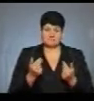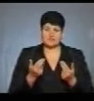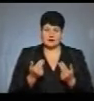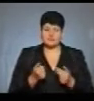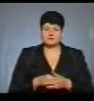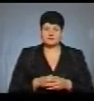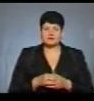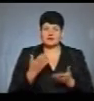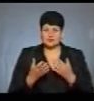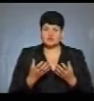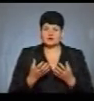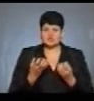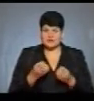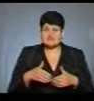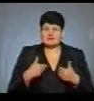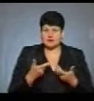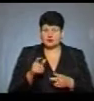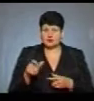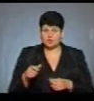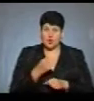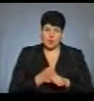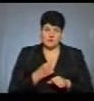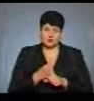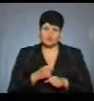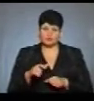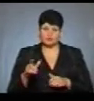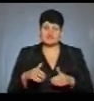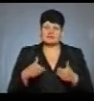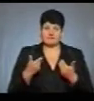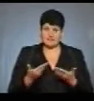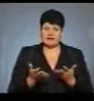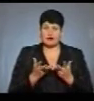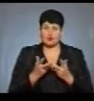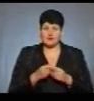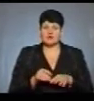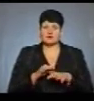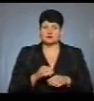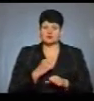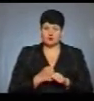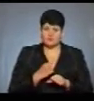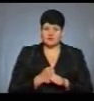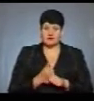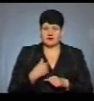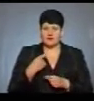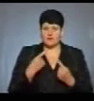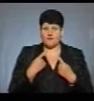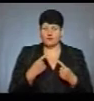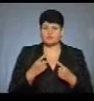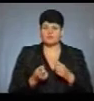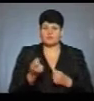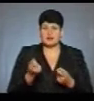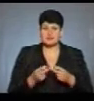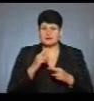тобто, якщо ще звертаються люди, то опрацьовується відповідно звернення, нарахування проведені, але я знову ж таки кажу, що появляються